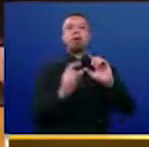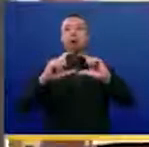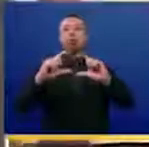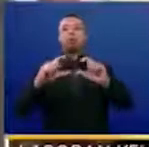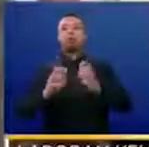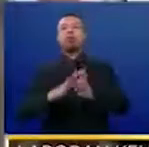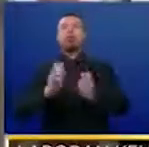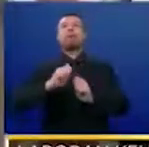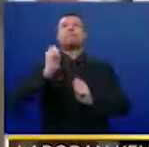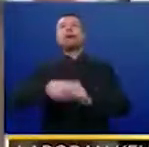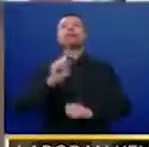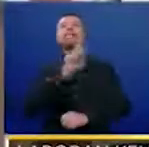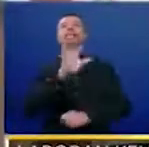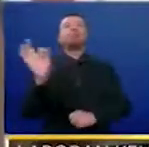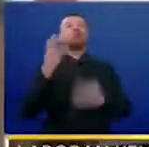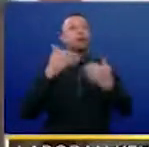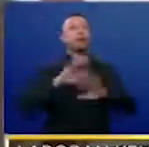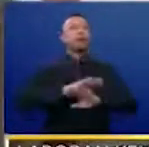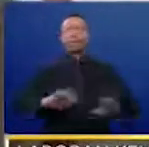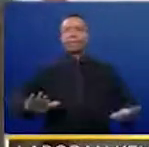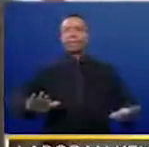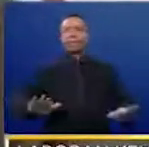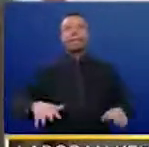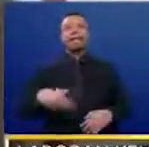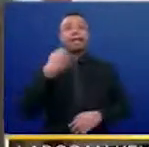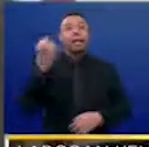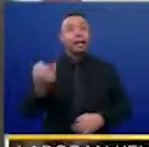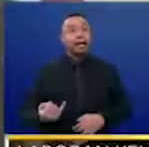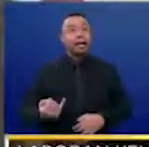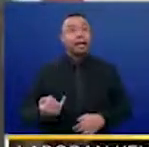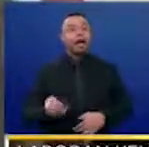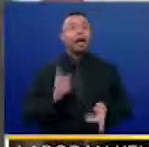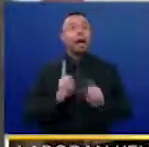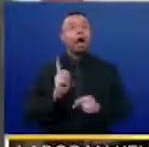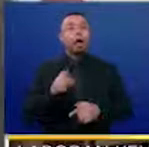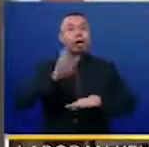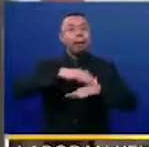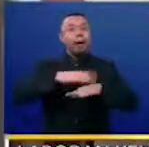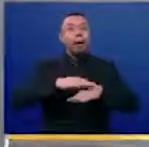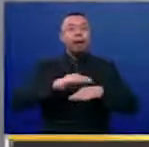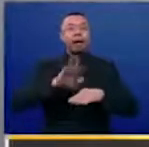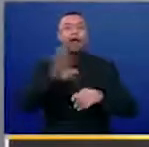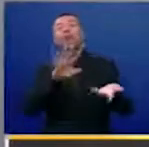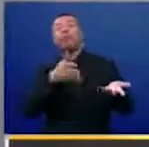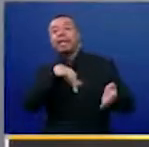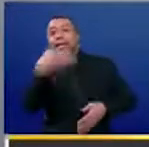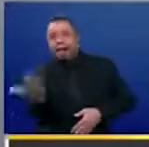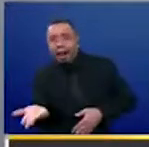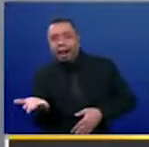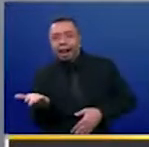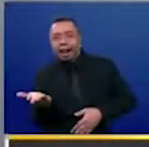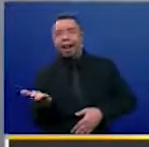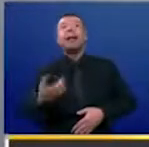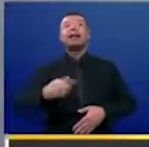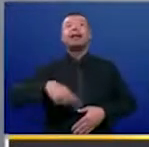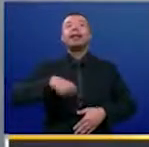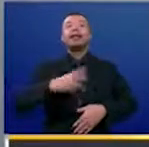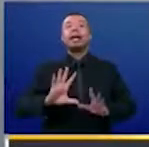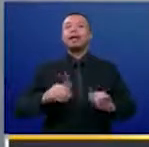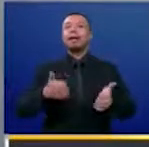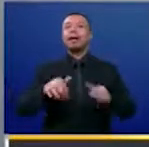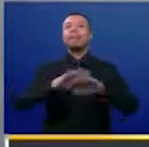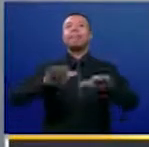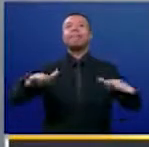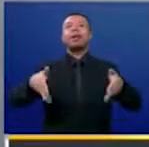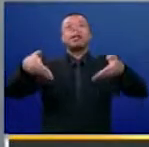pakai brp cukup bayar 1000 kemudian yang terakhir apabila Harus dipanggil oleh Allah Subhana wa taala kita menyiapkan tempat